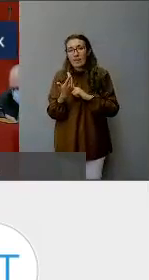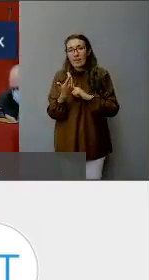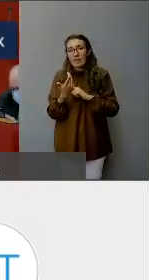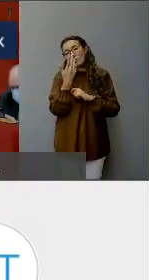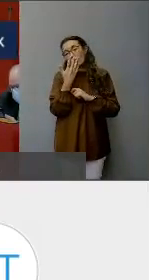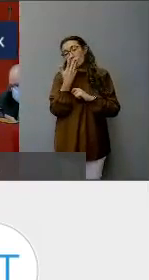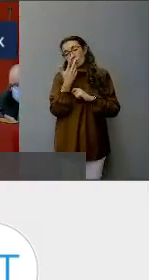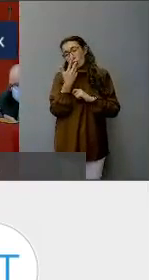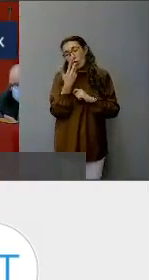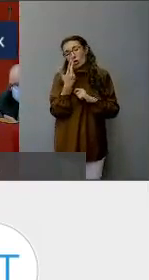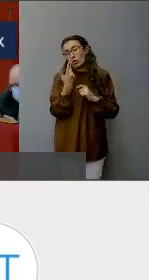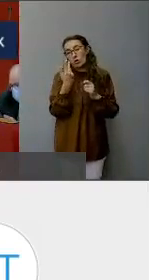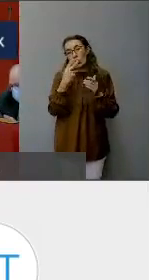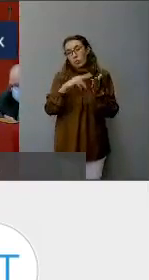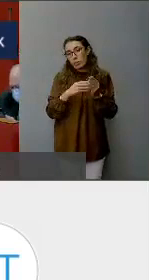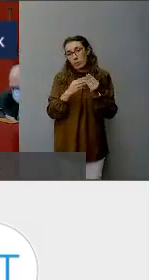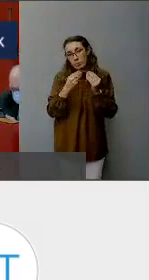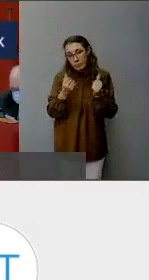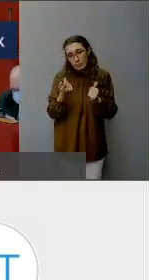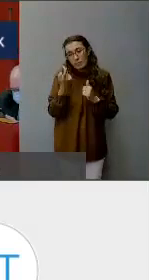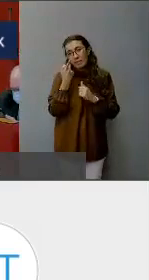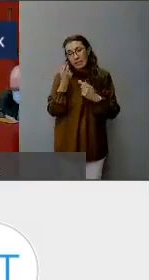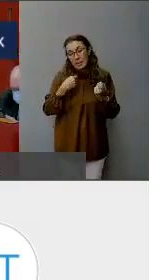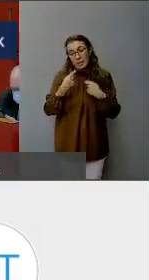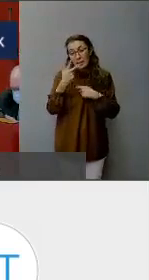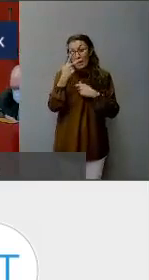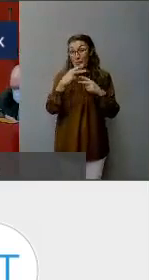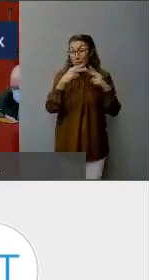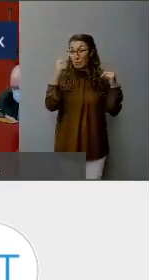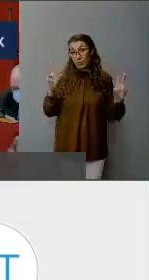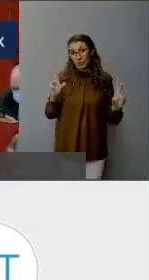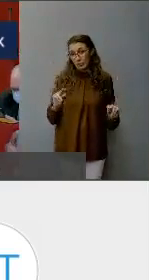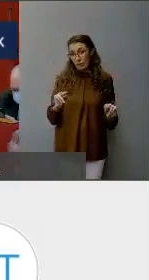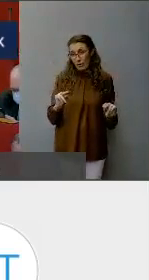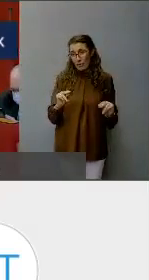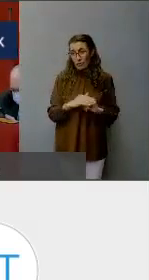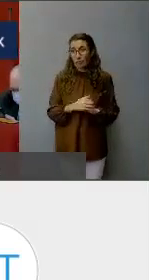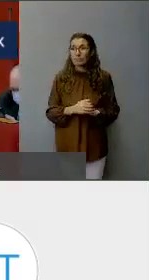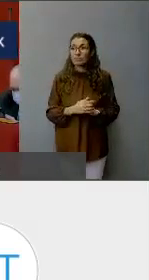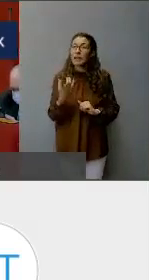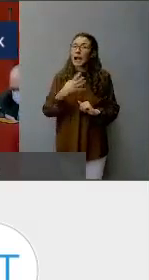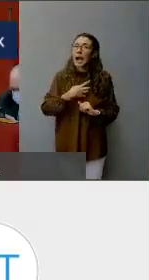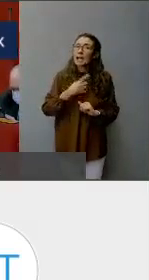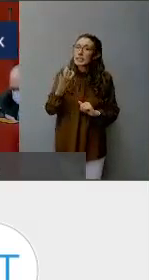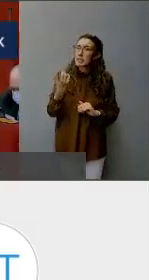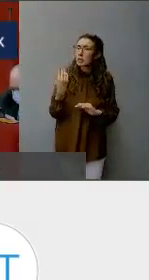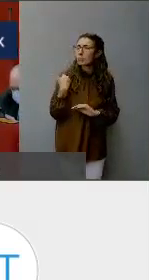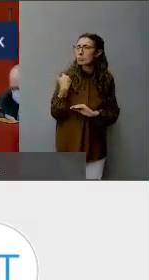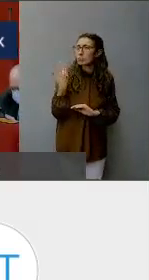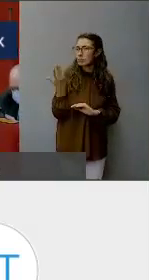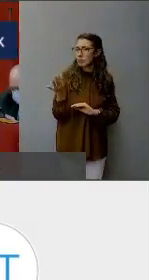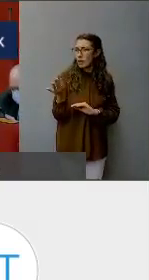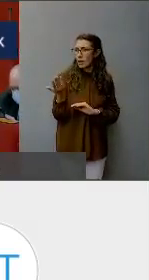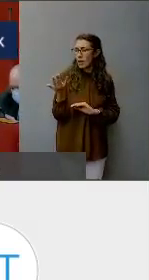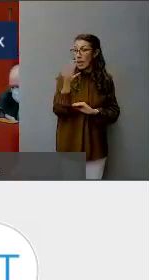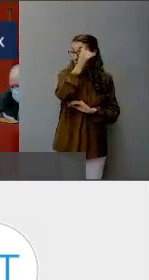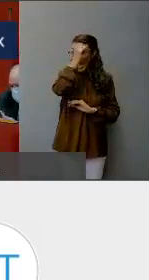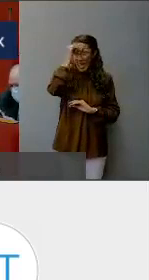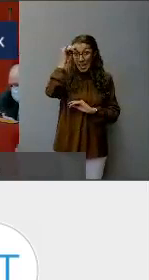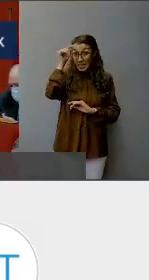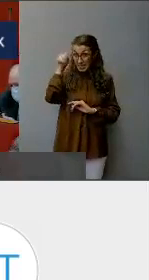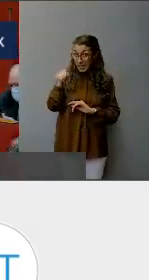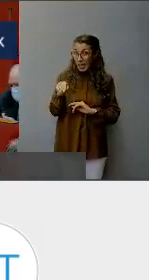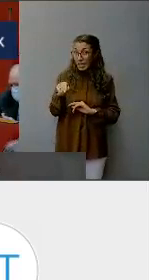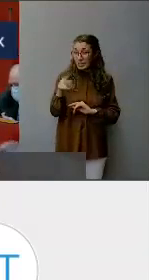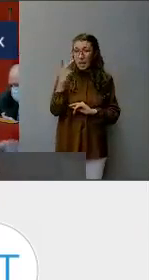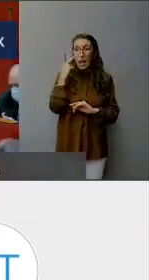nel mercato tre ponti a sampierdarena è lei assessore recentemente quest'estate aveva dato come